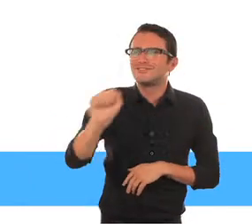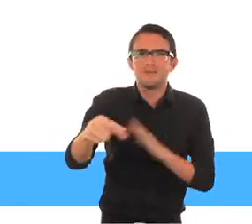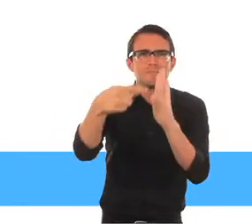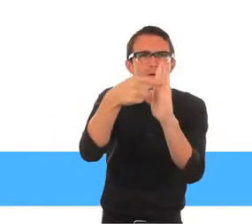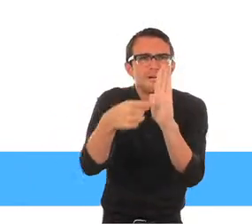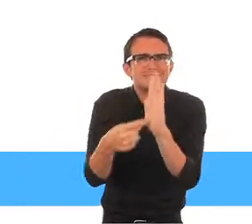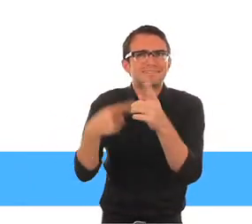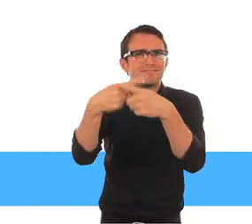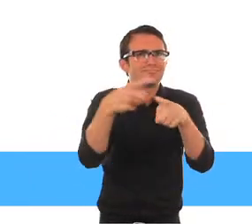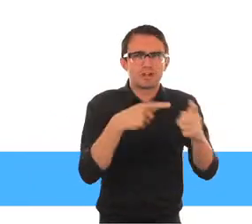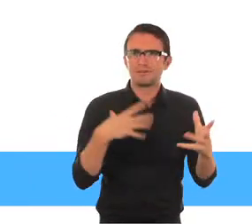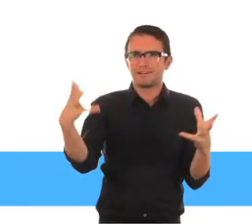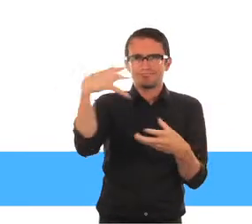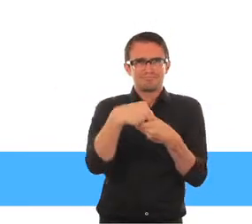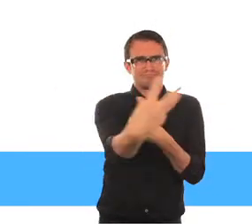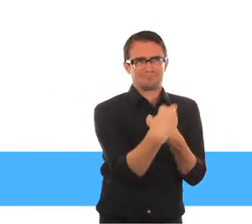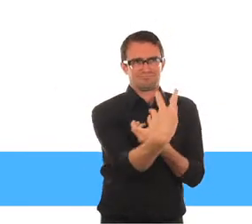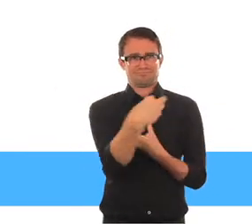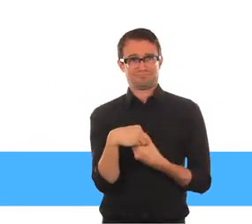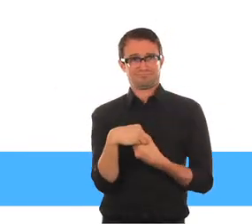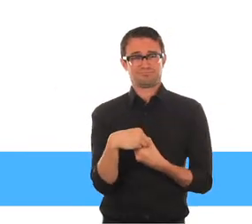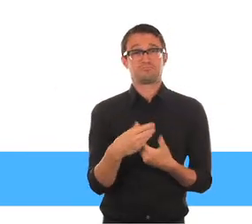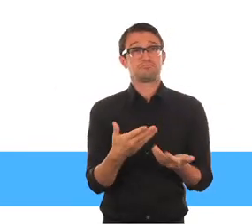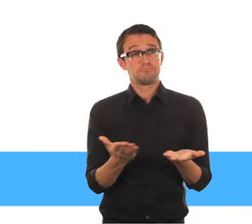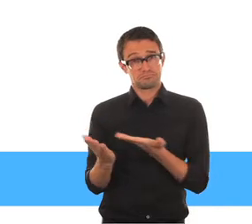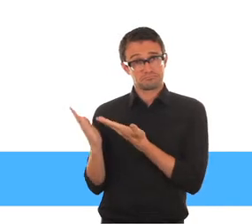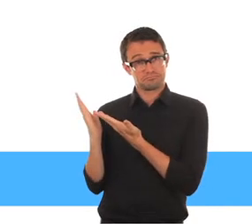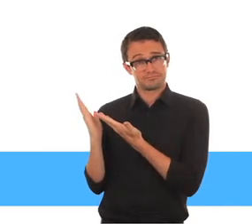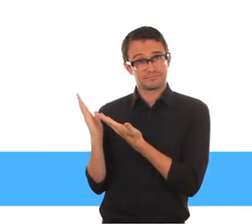l'endroit où vous travaillez. Pour de plus amples informations sur le CRDE,